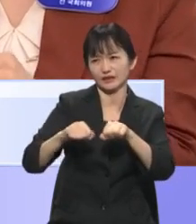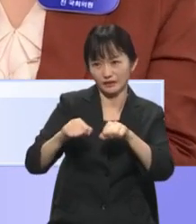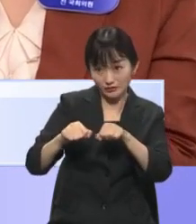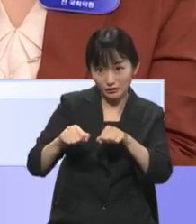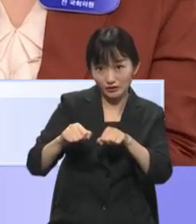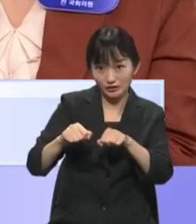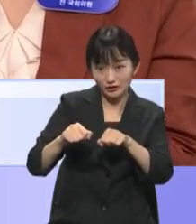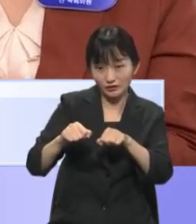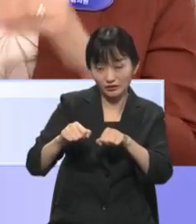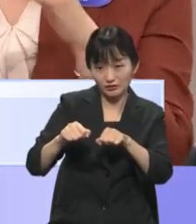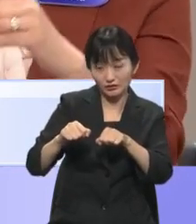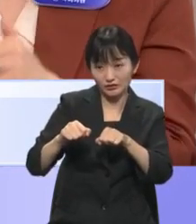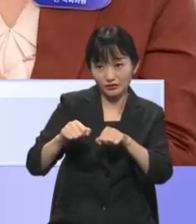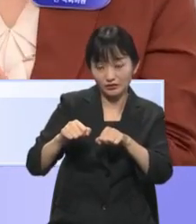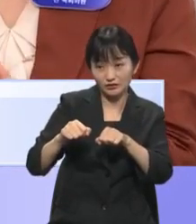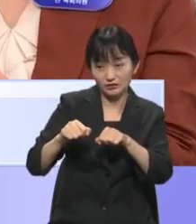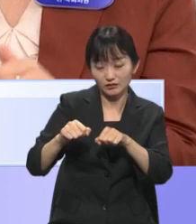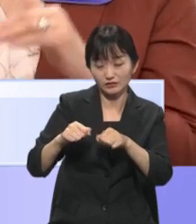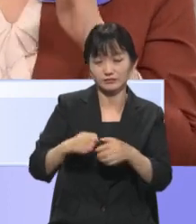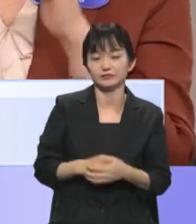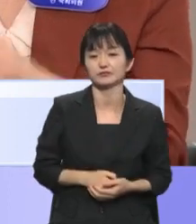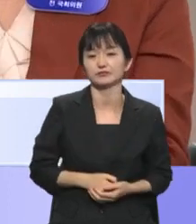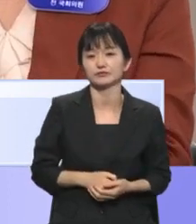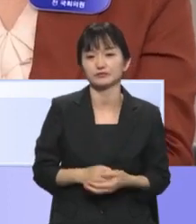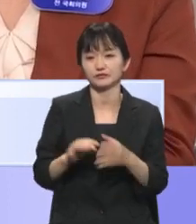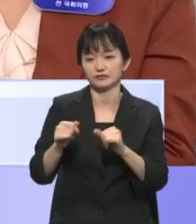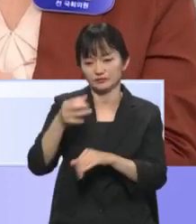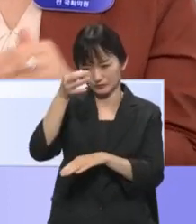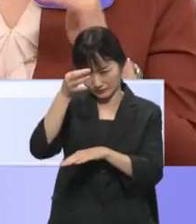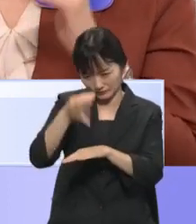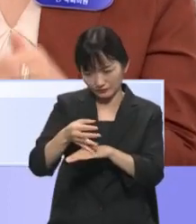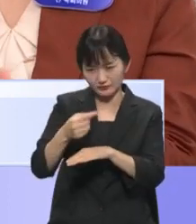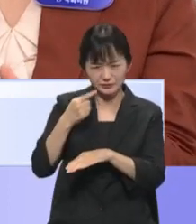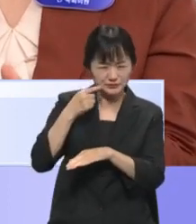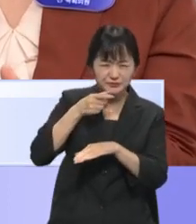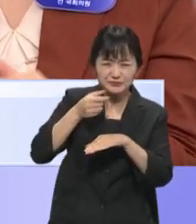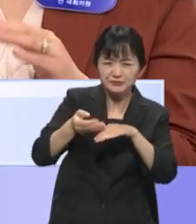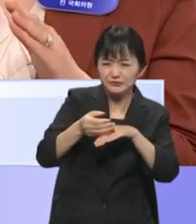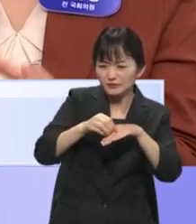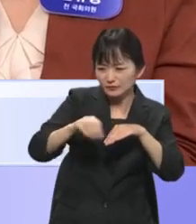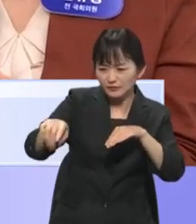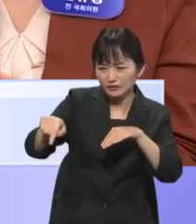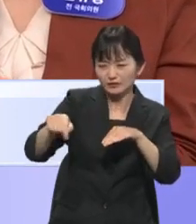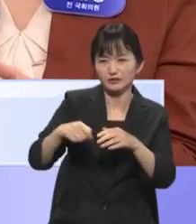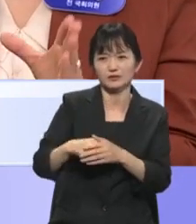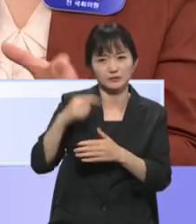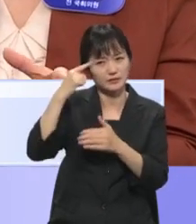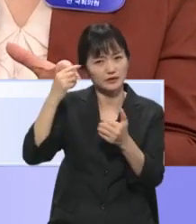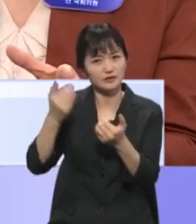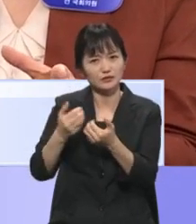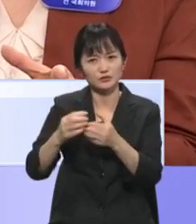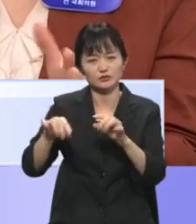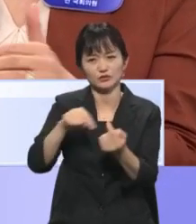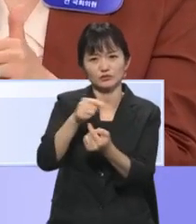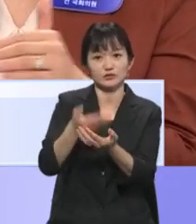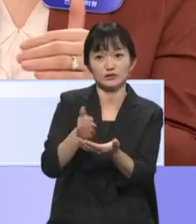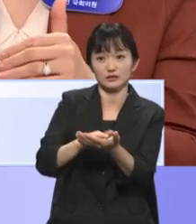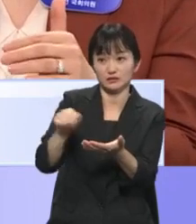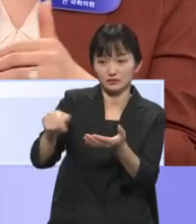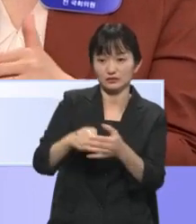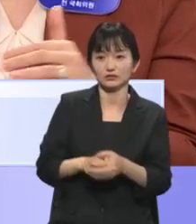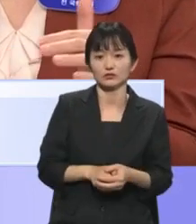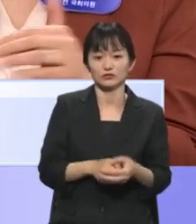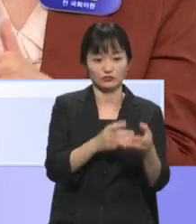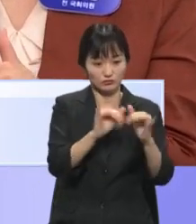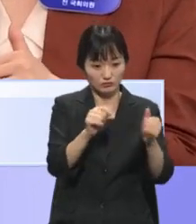고스란히 담겨 있더라고요 국민에게 사과하고 반대하고 전면 개각 통해서 국정쇄신하겠다 이런 말씀을 국민과